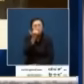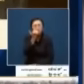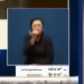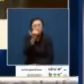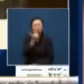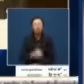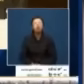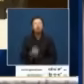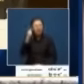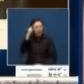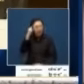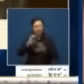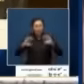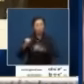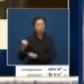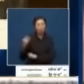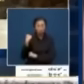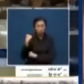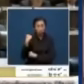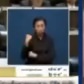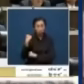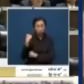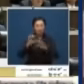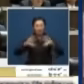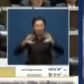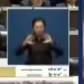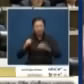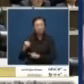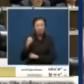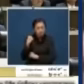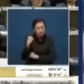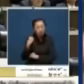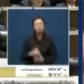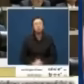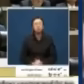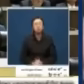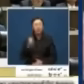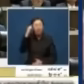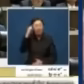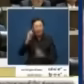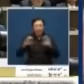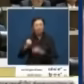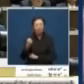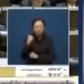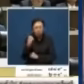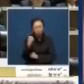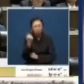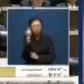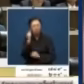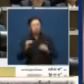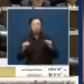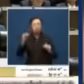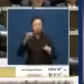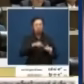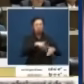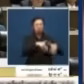ตย์ยืนยันบอกว่าประชาธิปัตย์งดออกเสียงในการโหวตเลือกนายกรัฐมนตรีในวันนี้นะคะ จุดยืนประชาธิปัตย์ชัดเจนเรื่องของการไม่ย